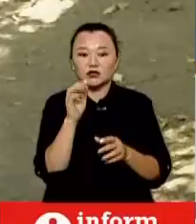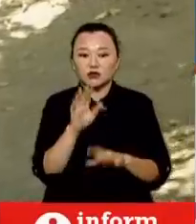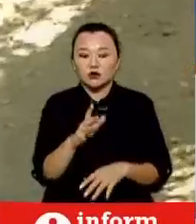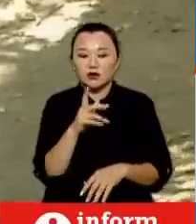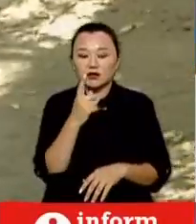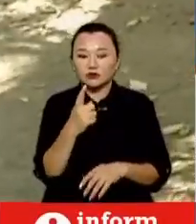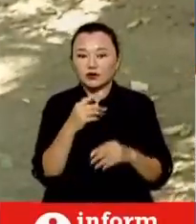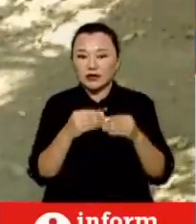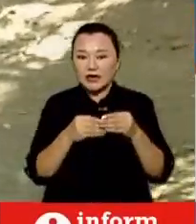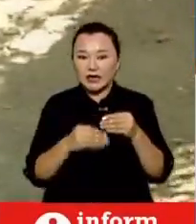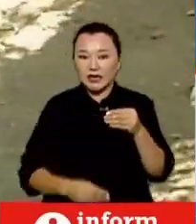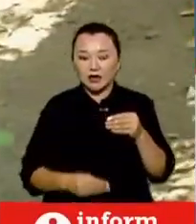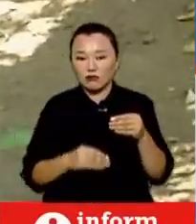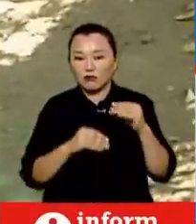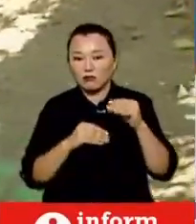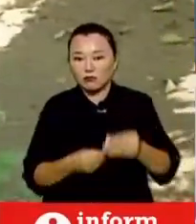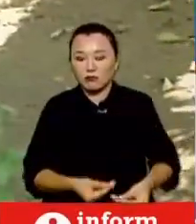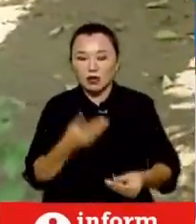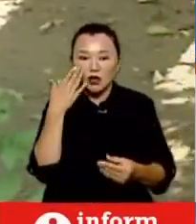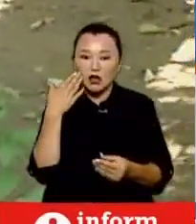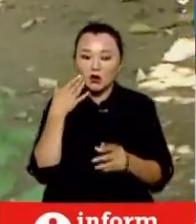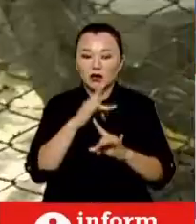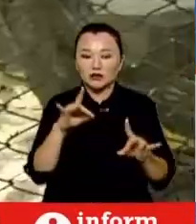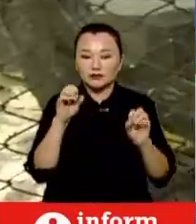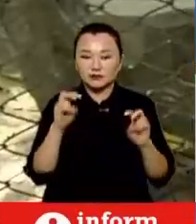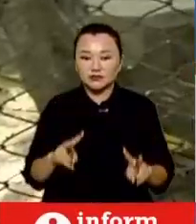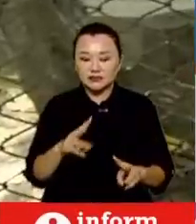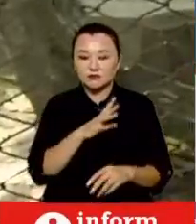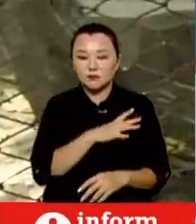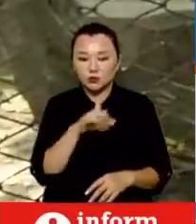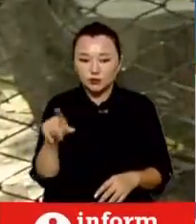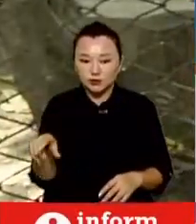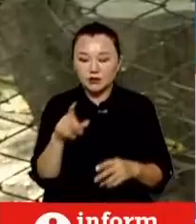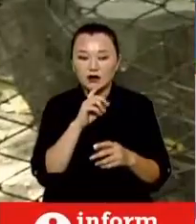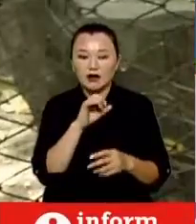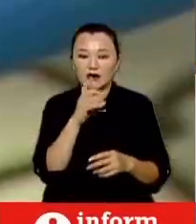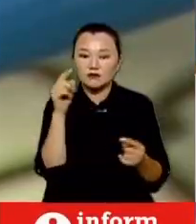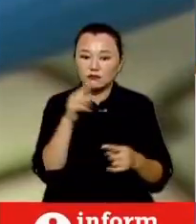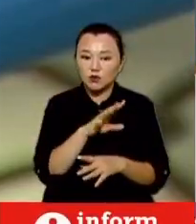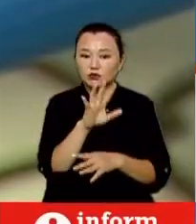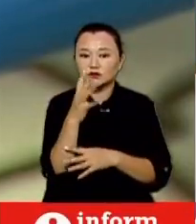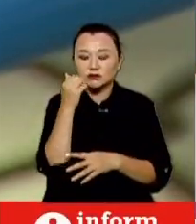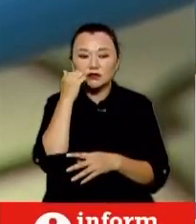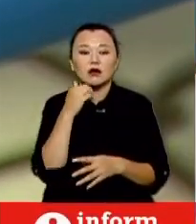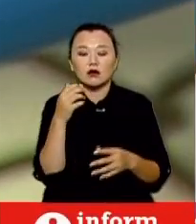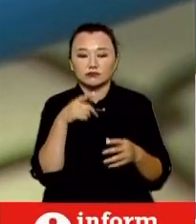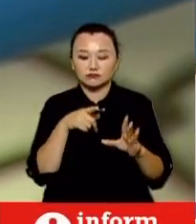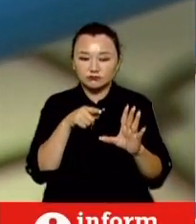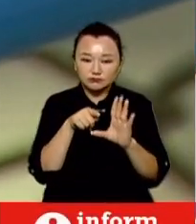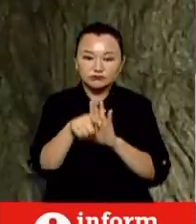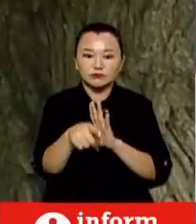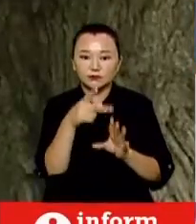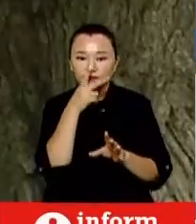и может обрушиться в любую минуту, как нам объяснили специалисты. Для определения аварийности специалисты прокалывают сердцевину